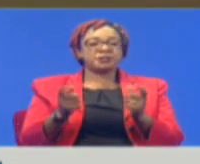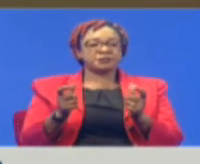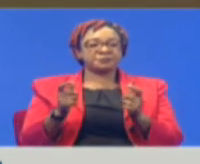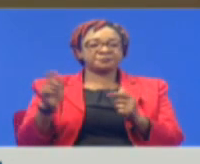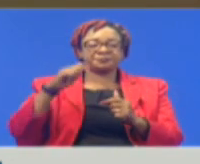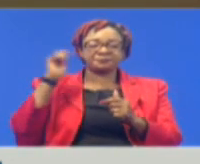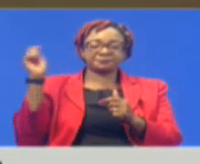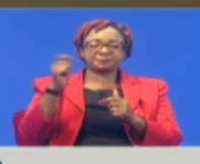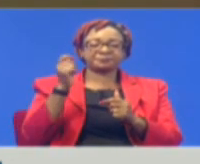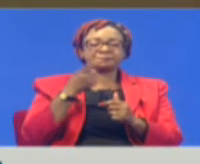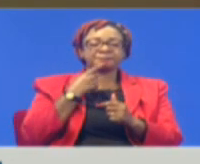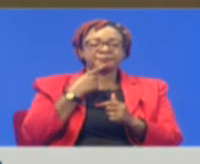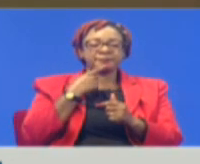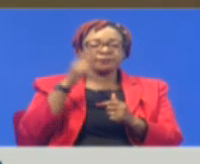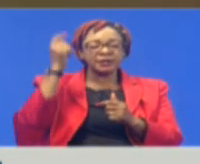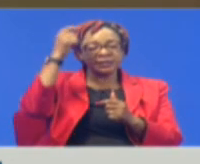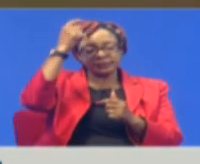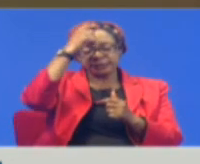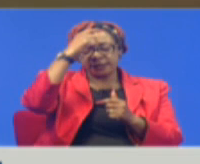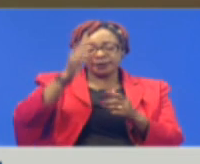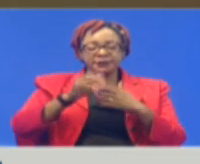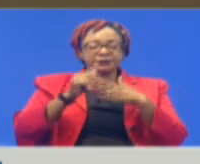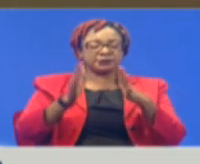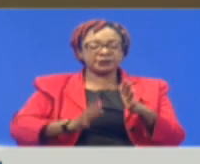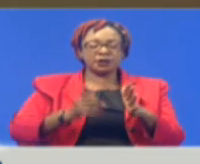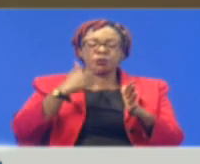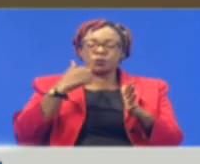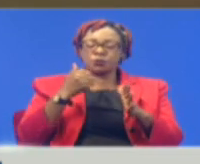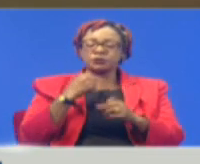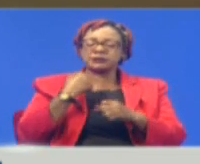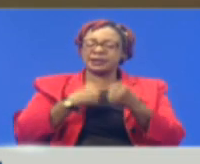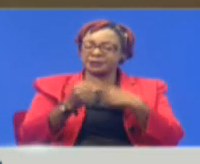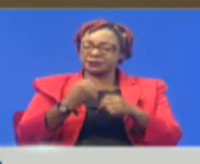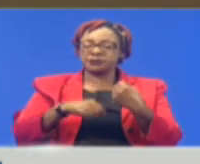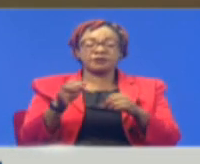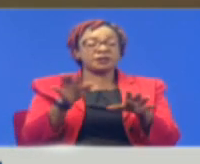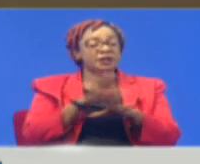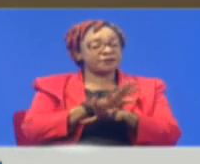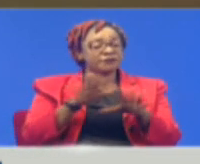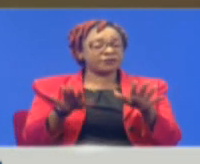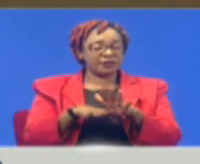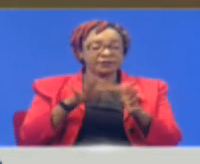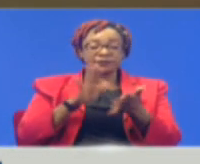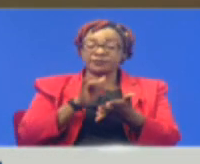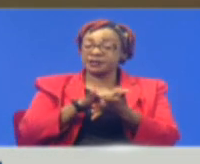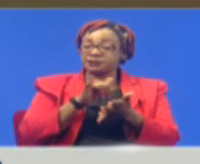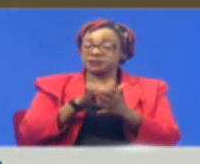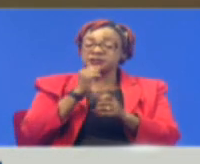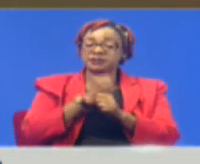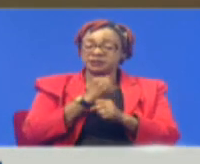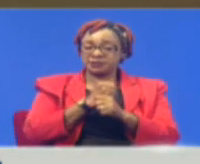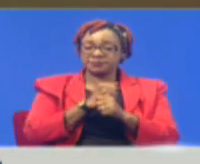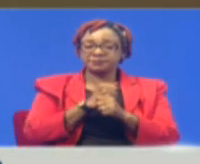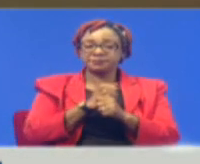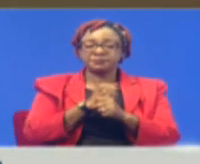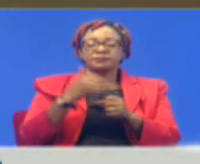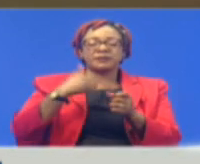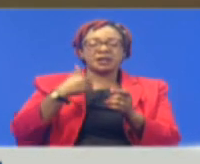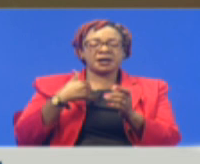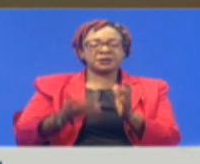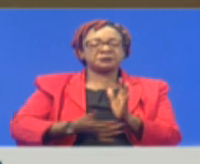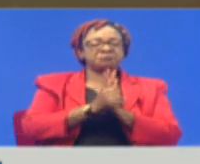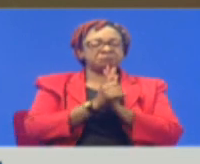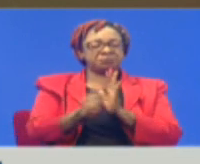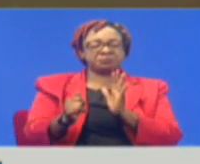anamtaja Nyachae kama kiongozi aliyekuwa na bidii katika kila jambo alilofanya, na ndiposa akawa na ufanisi mkubwa katika